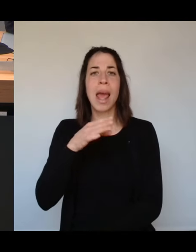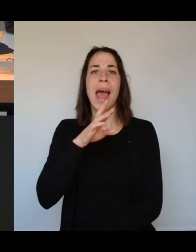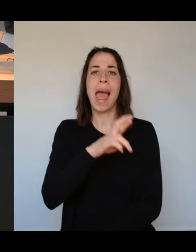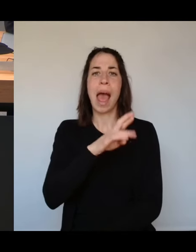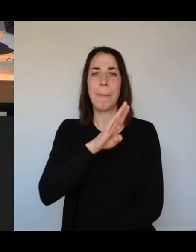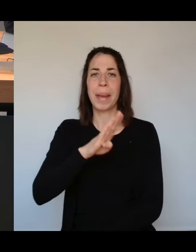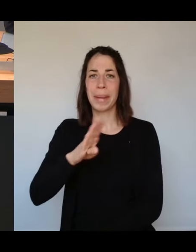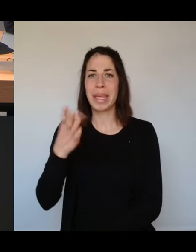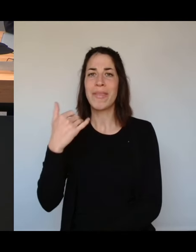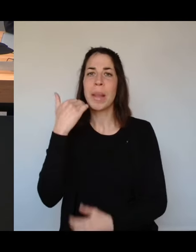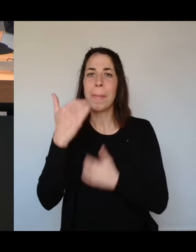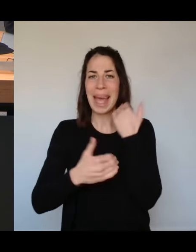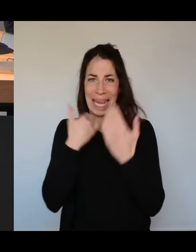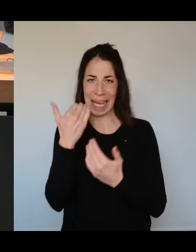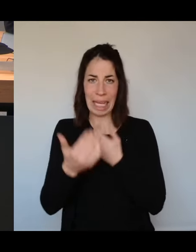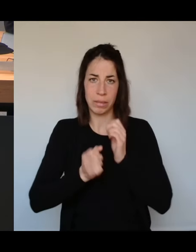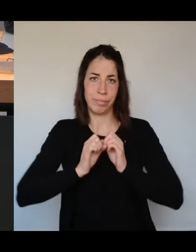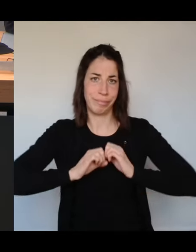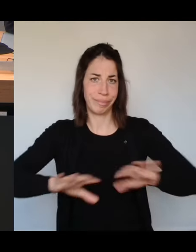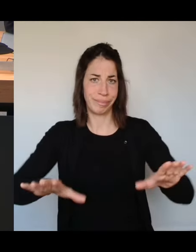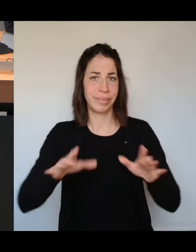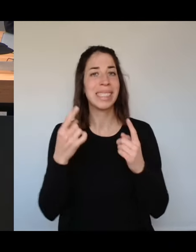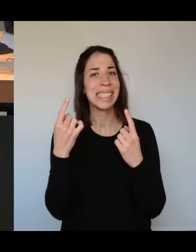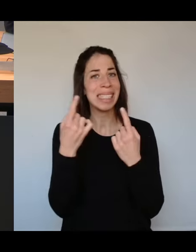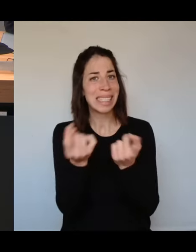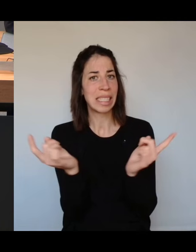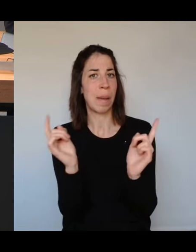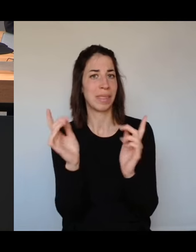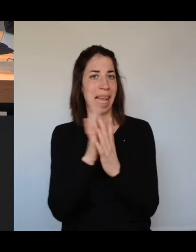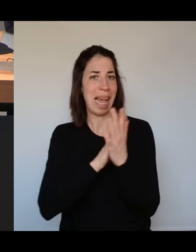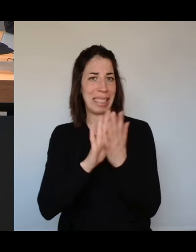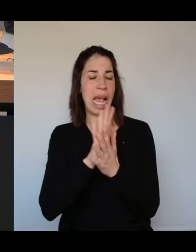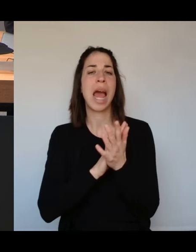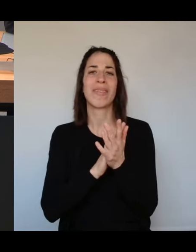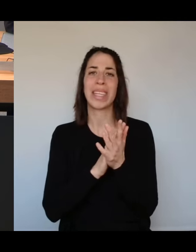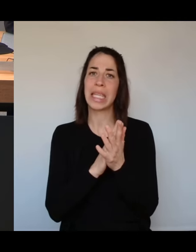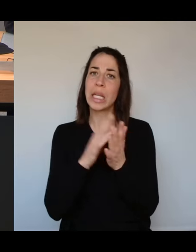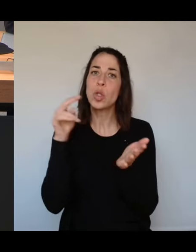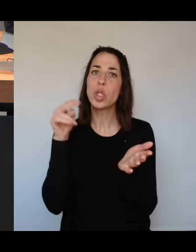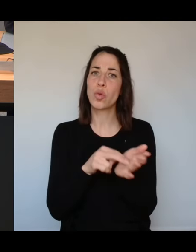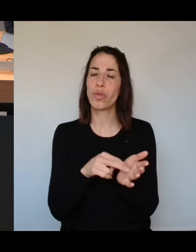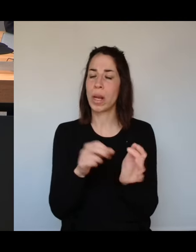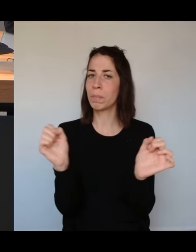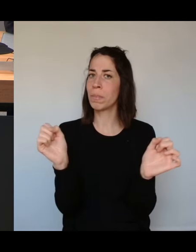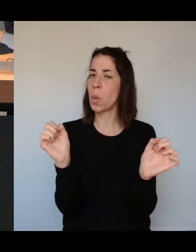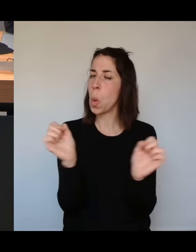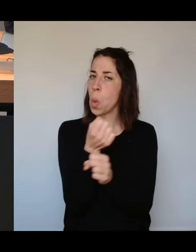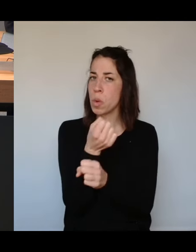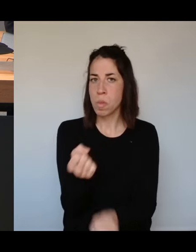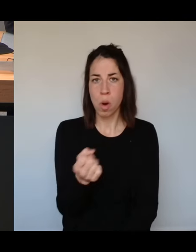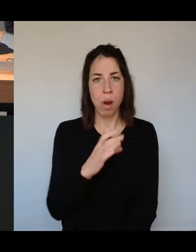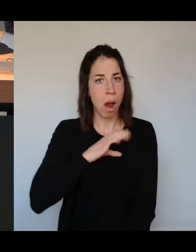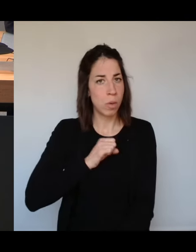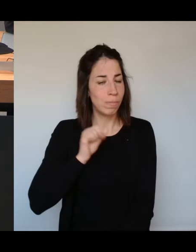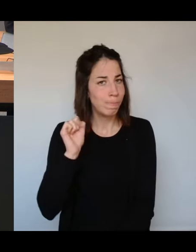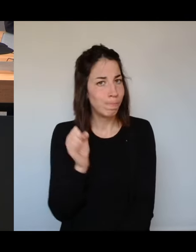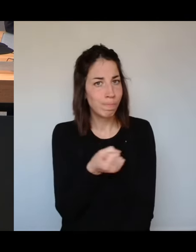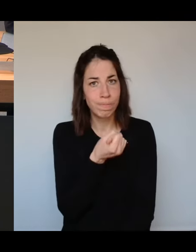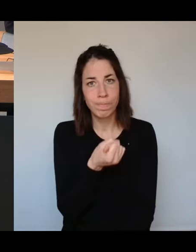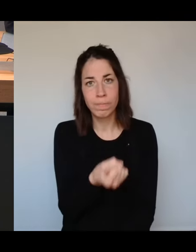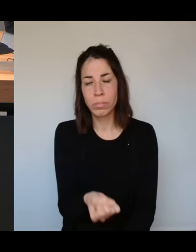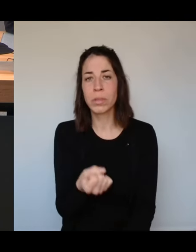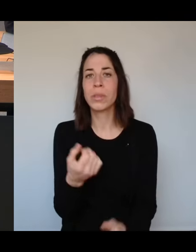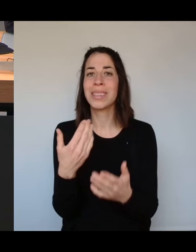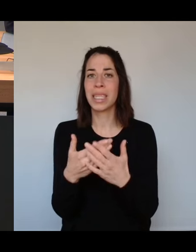von unhaltbaren Zuständen und haben eben tatsächlich auch Zweifel, ob es nur mit den Maßnahmen zu lösen ist, die uns von den Grünen immer